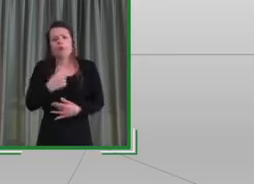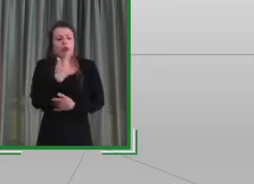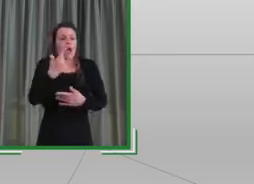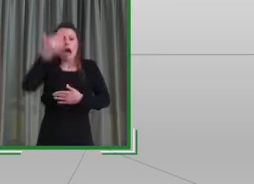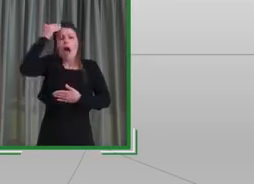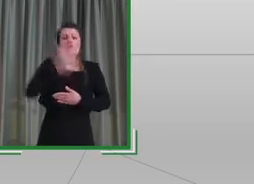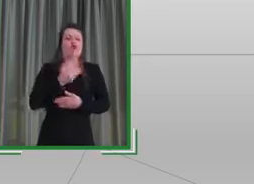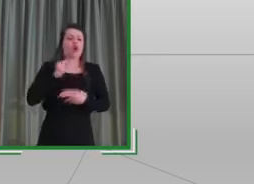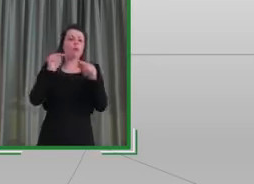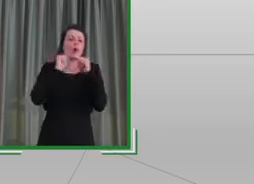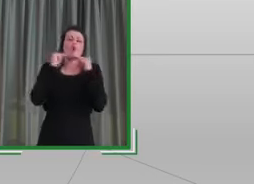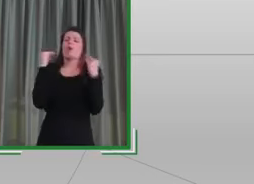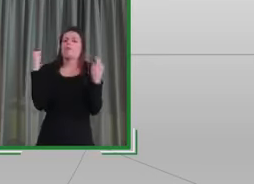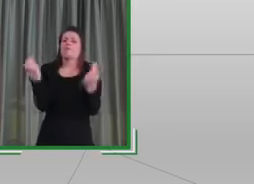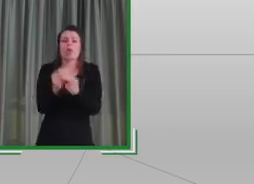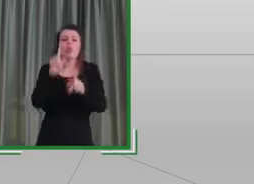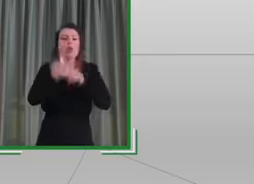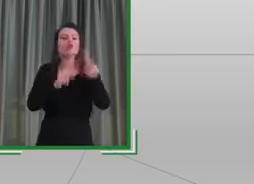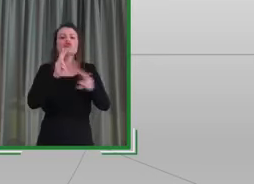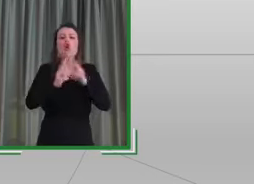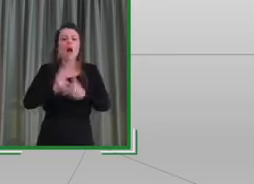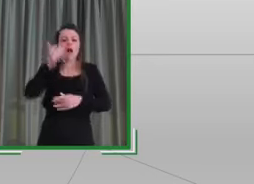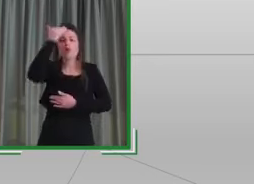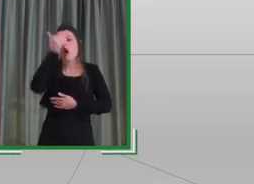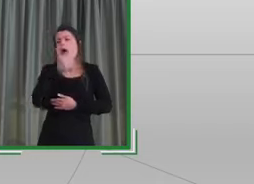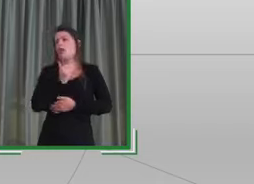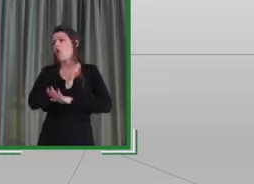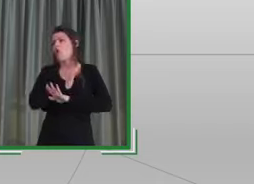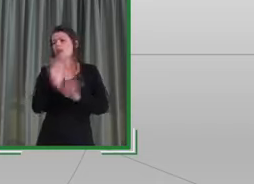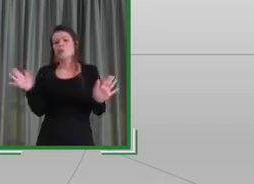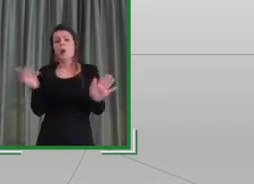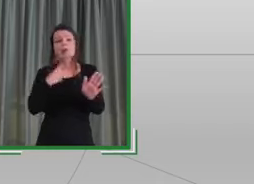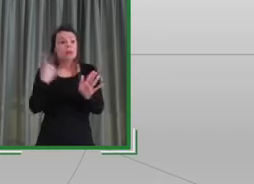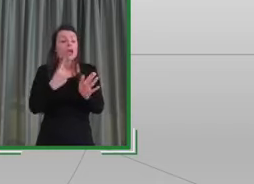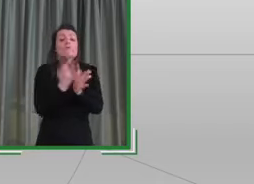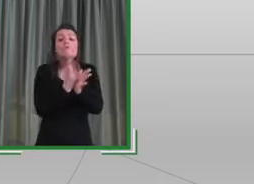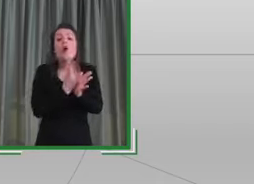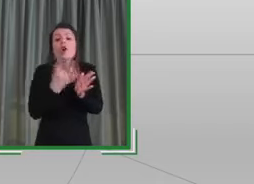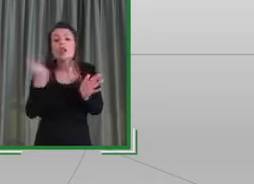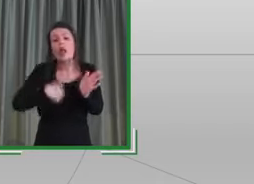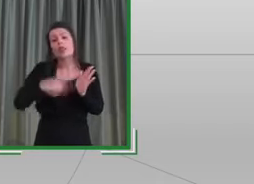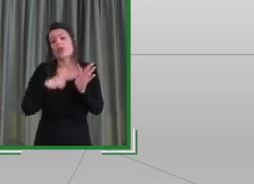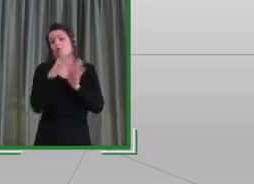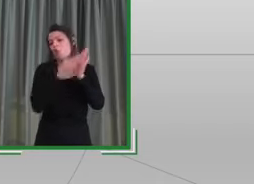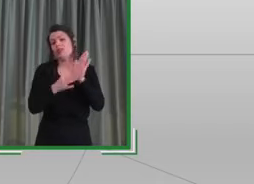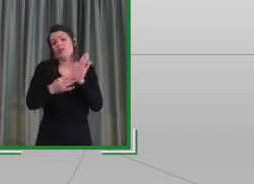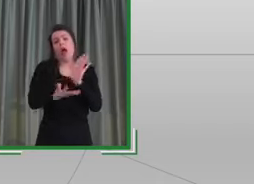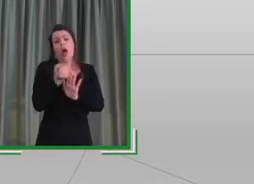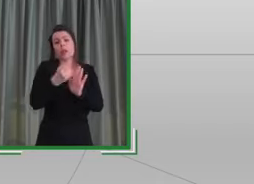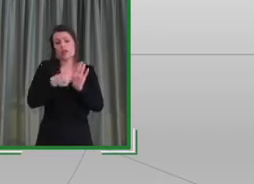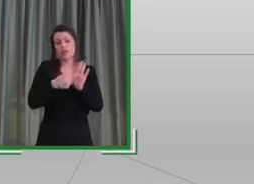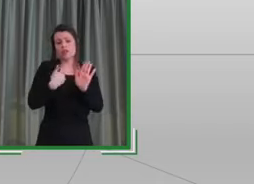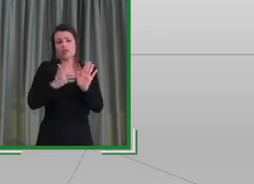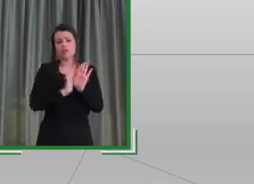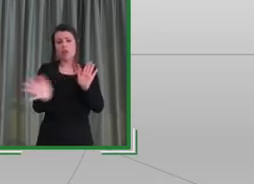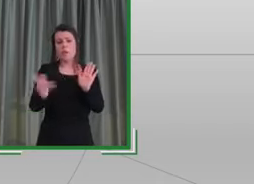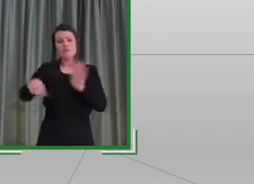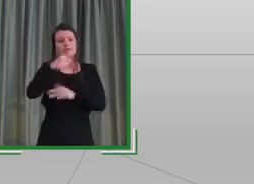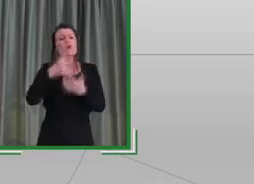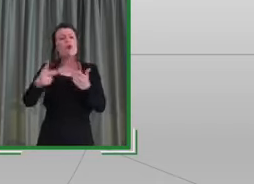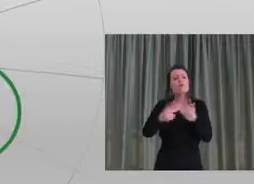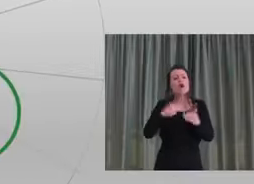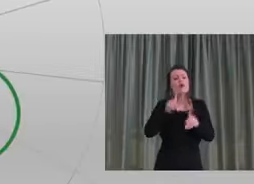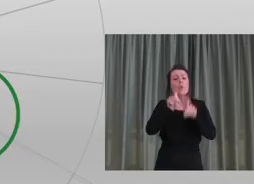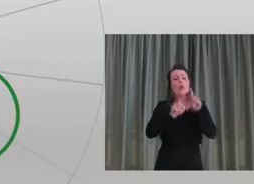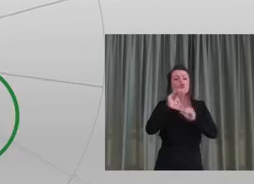noi riusciamo ad avere i dati se voi andate a prendere poi il questionario quando scaricate questa app che